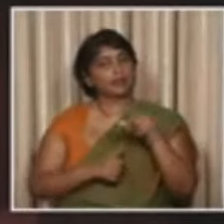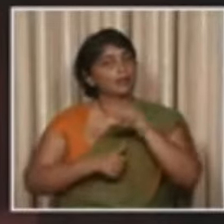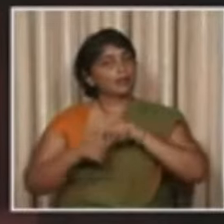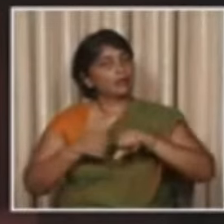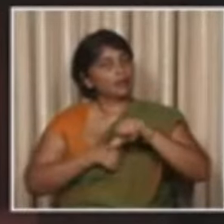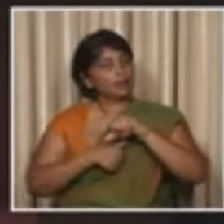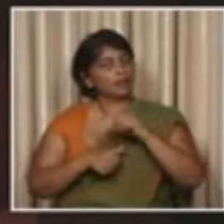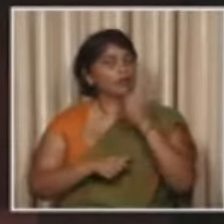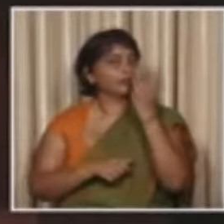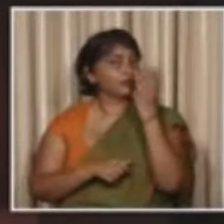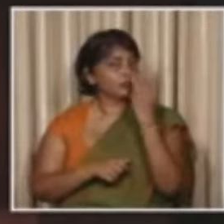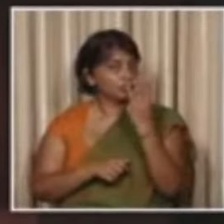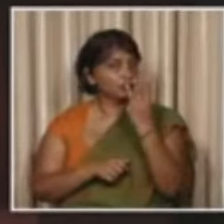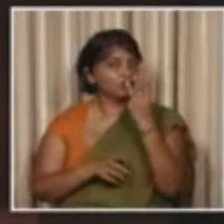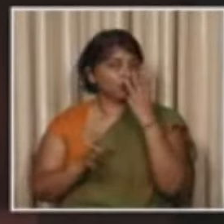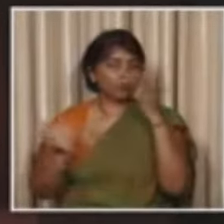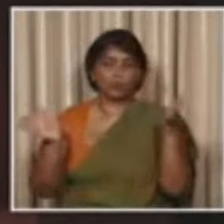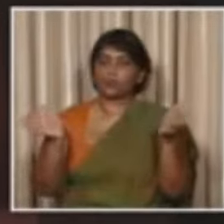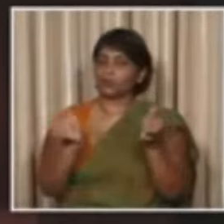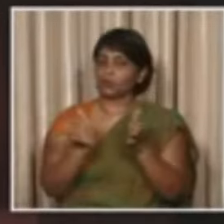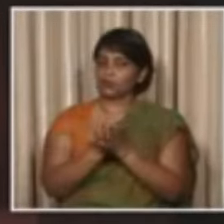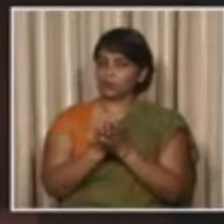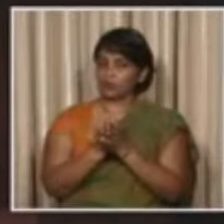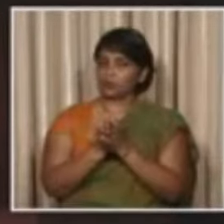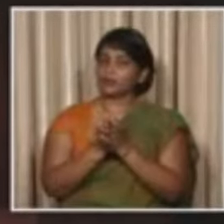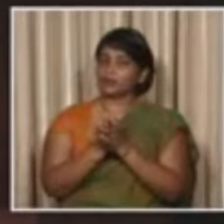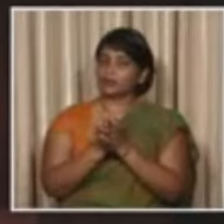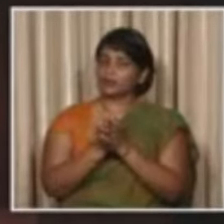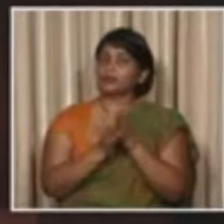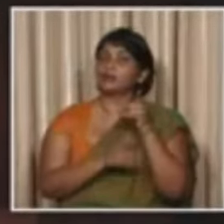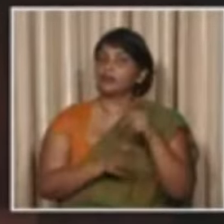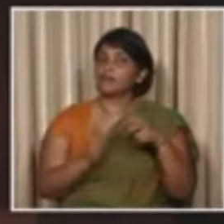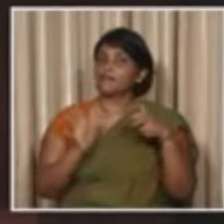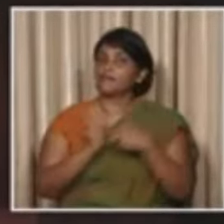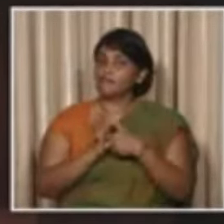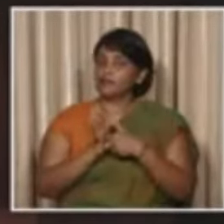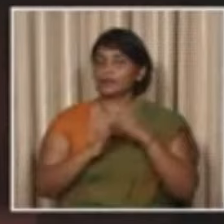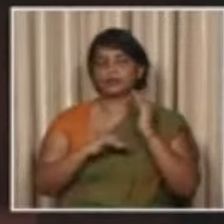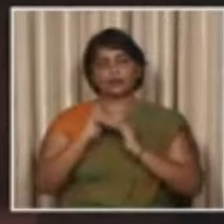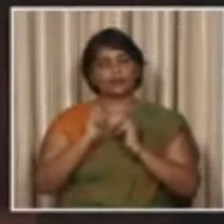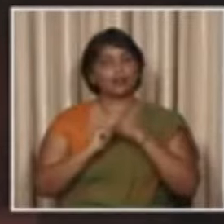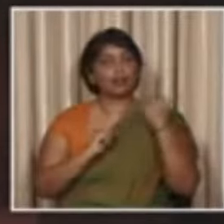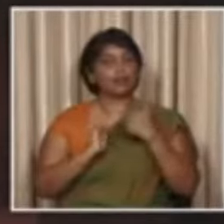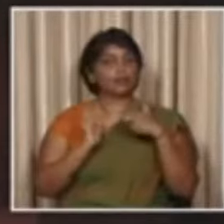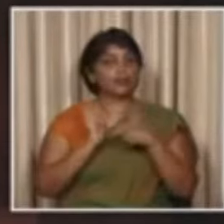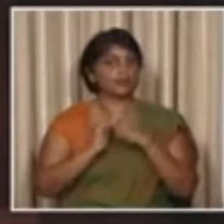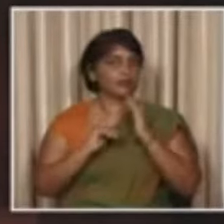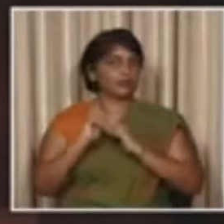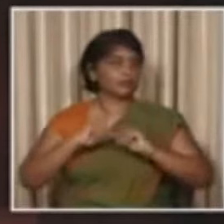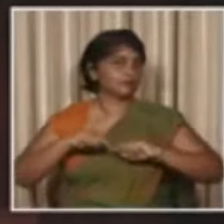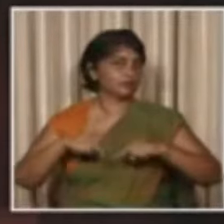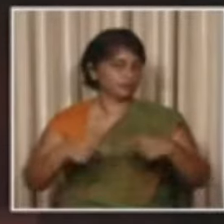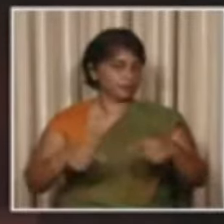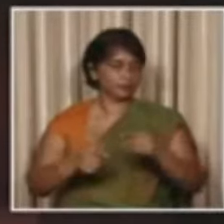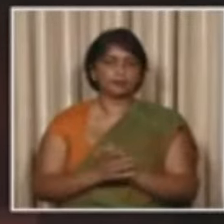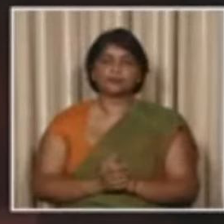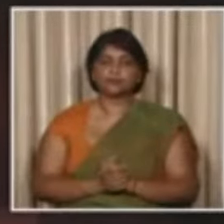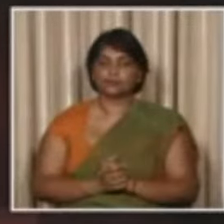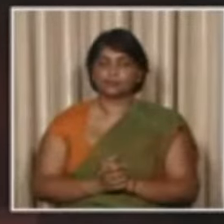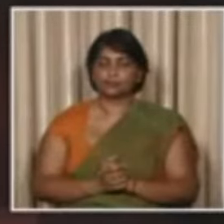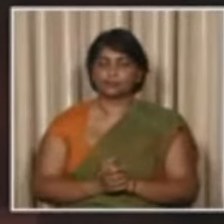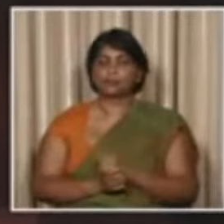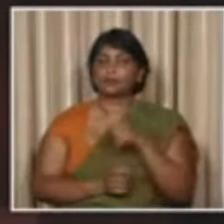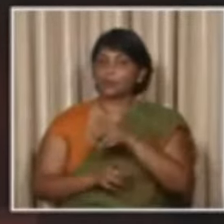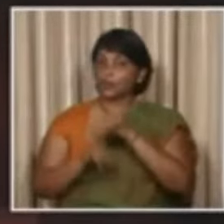ආයතන තුනක එකතුවක් කරහා තමයි මේ වීසා ක්‍රමවේදය නව වීසා ක්‍රමවේදය ක්‍රියාත්මක වන්නේ.